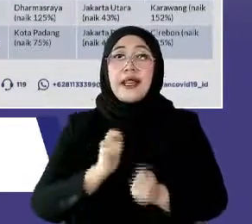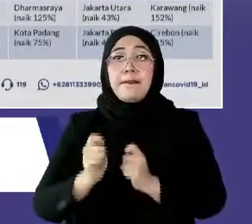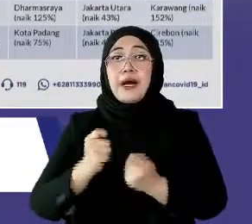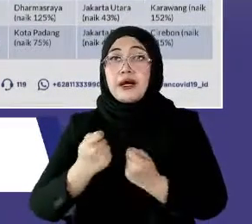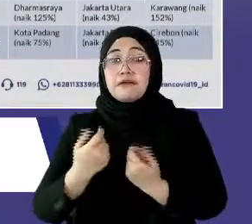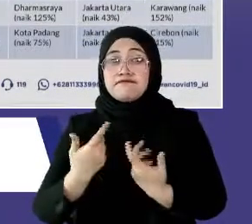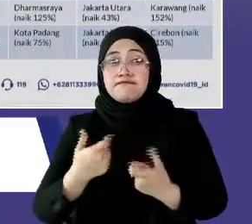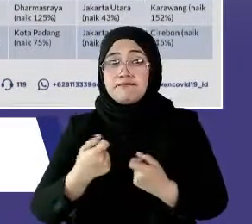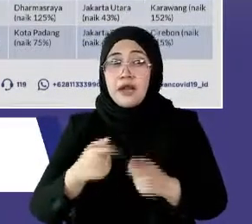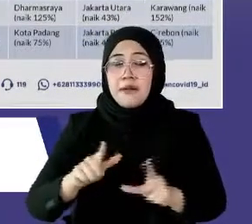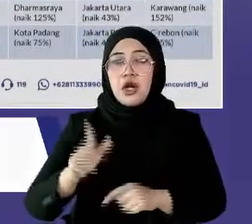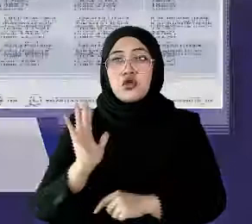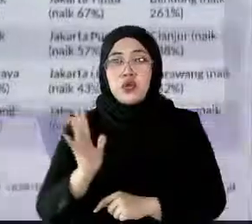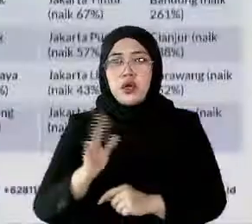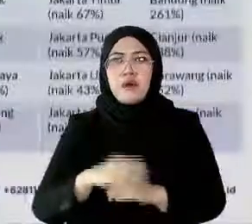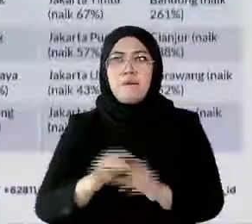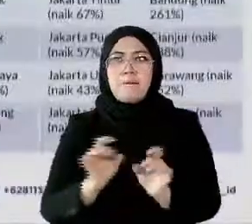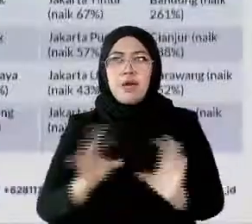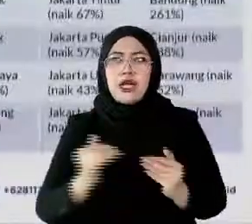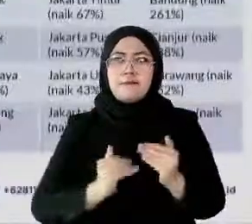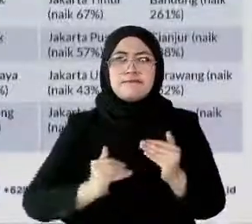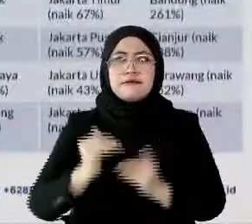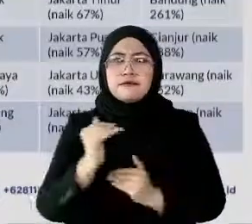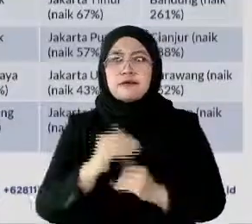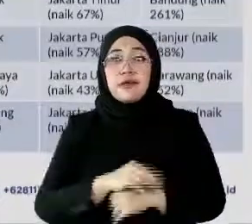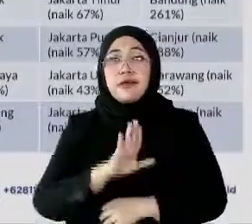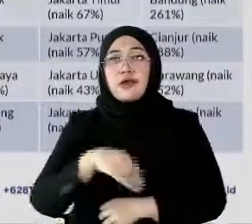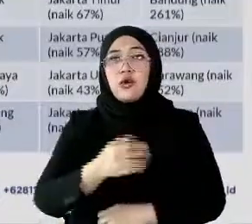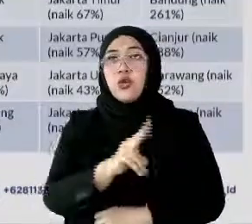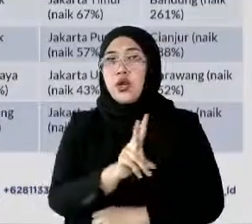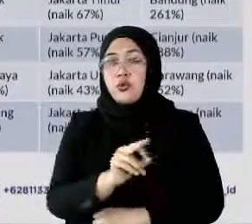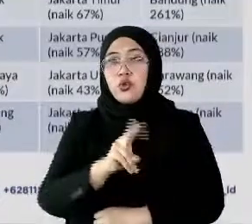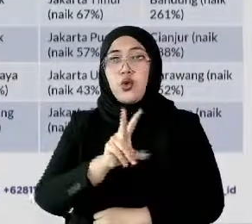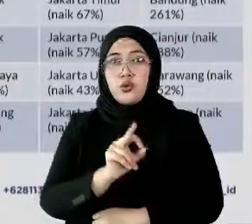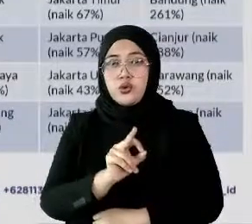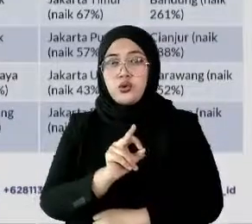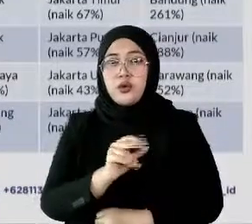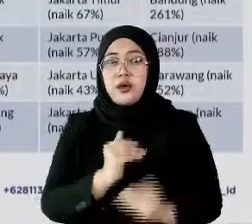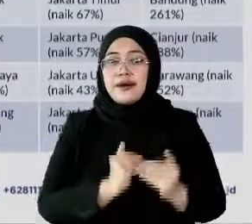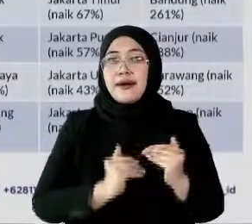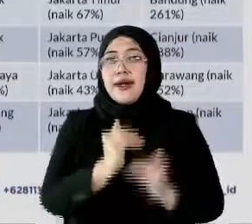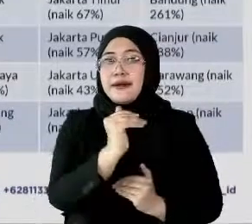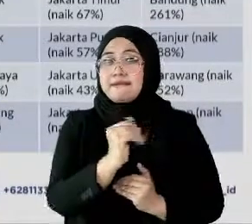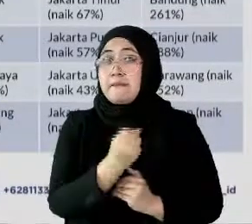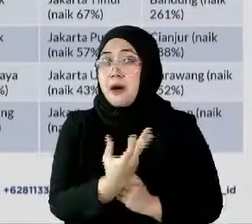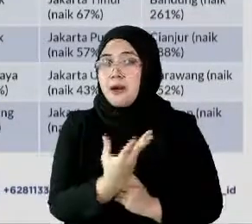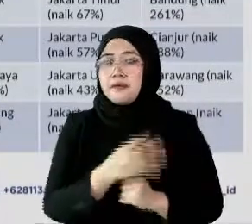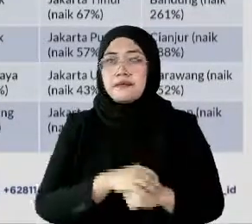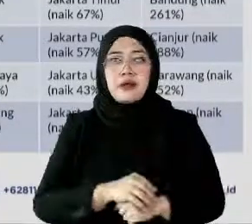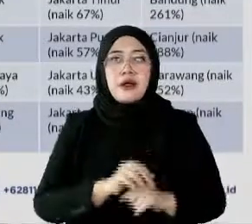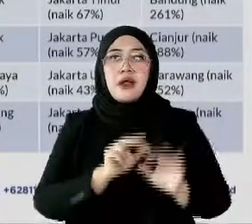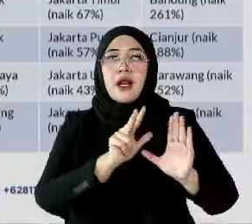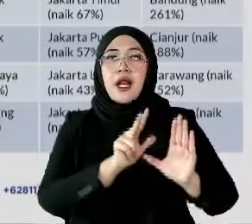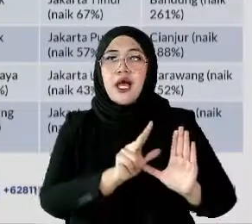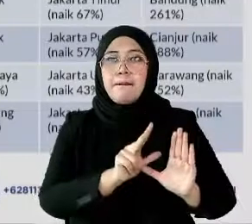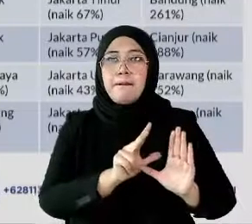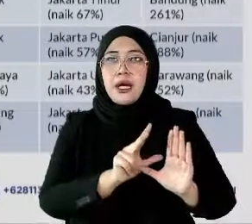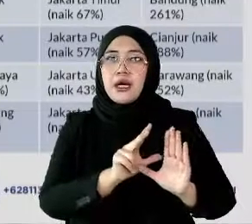perbedaannya semakin signifikan dimana di tahun 2020 kenaikannya mencapai